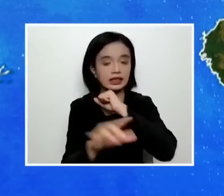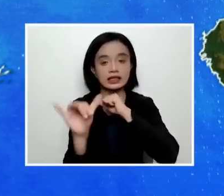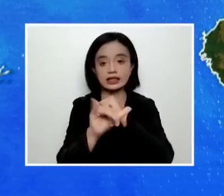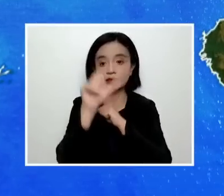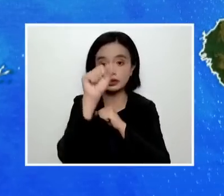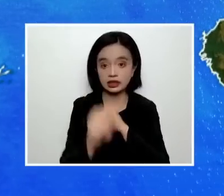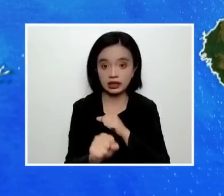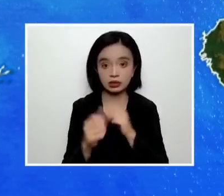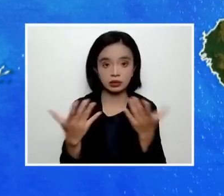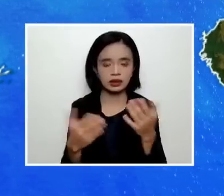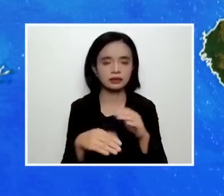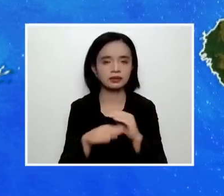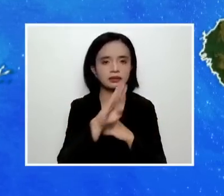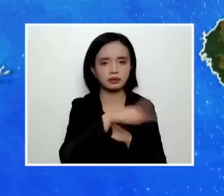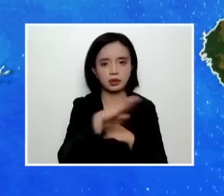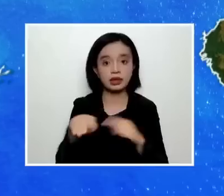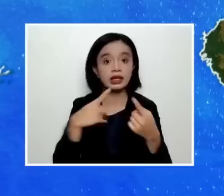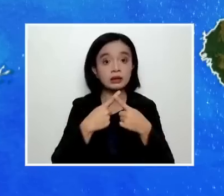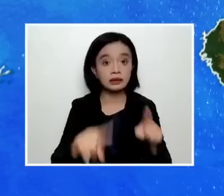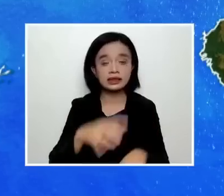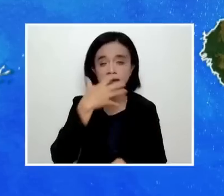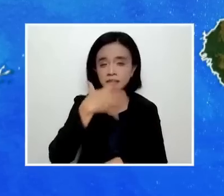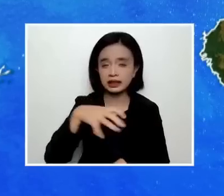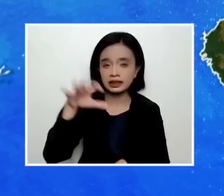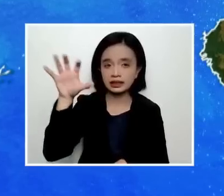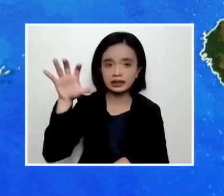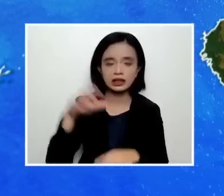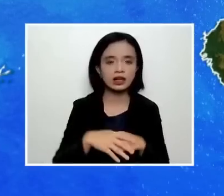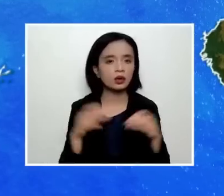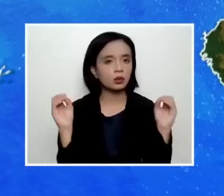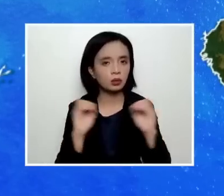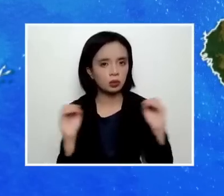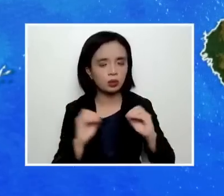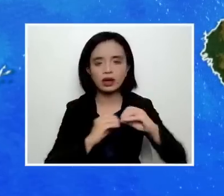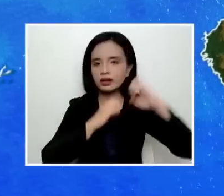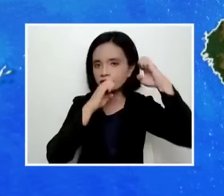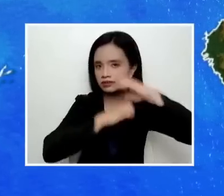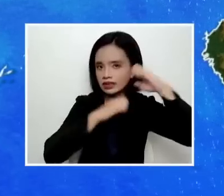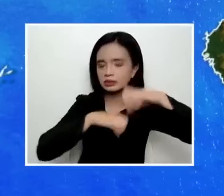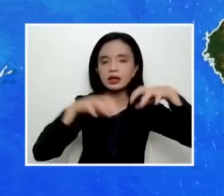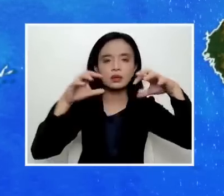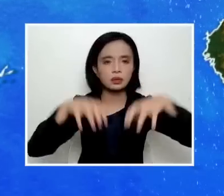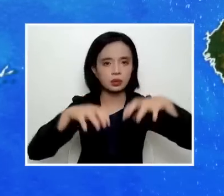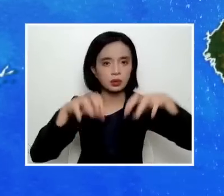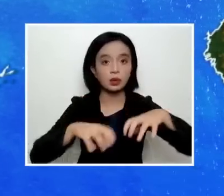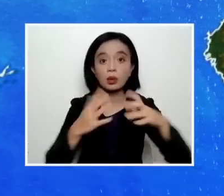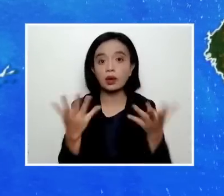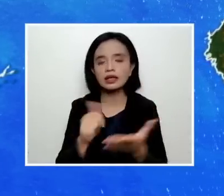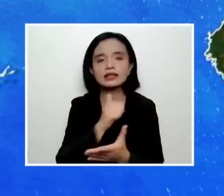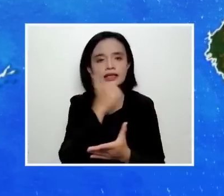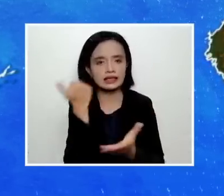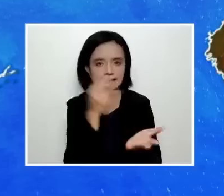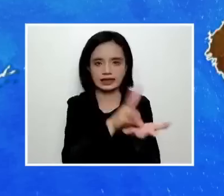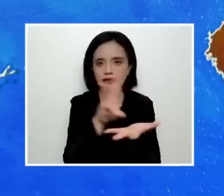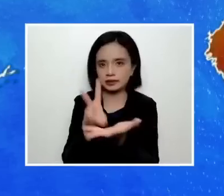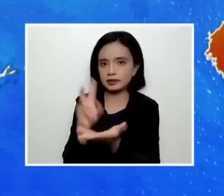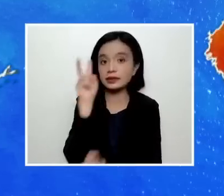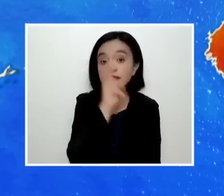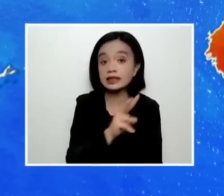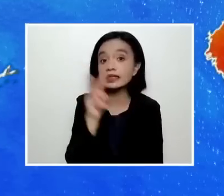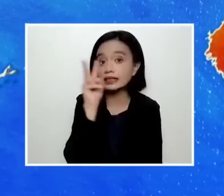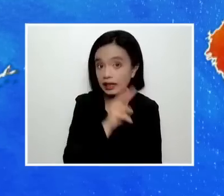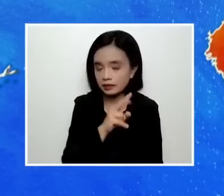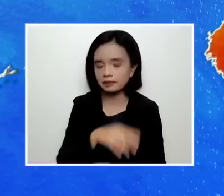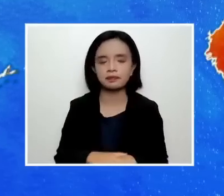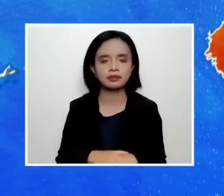probinsya ng Bohol. Pero maaraw at mainit at walang inaasahang ulan hanggang gabi sa ibang bahagi ng Visayas. Nasa 37